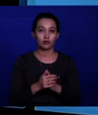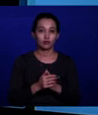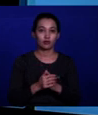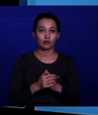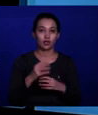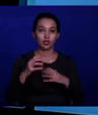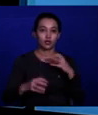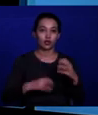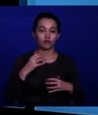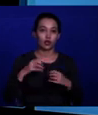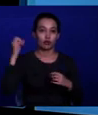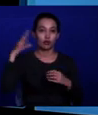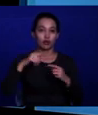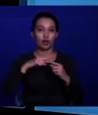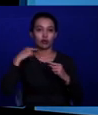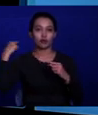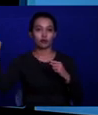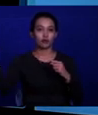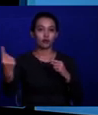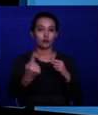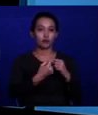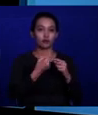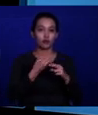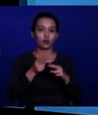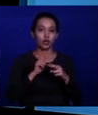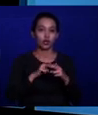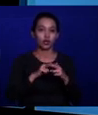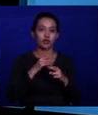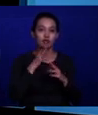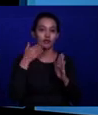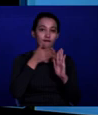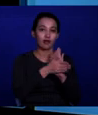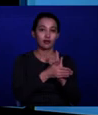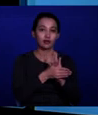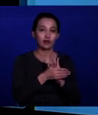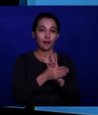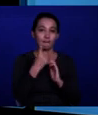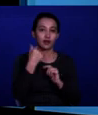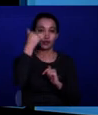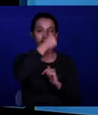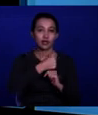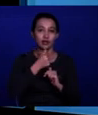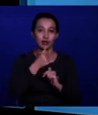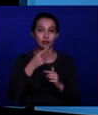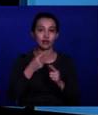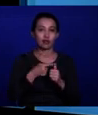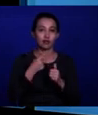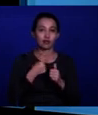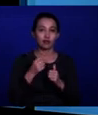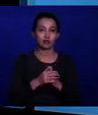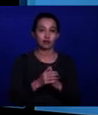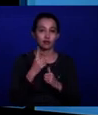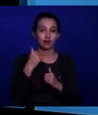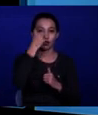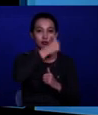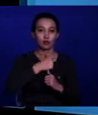Yer sharining quyosh atrofida bir marta aylanib chiqishi uchun ketadigan vaqt yil deb ataladi. Bir